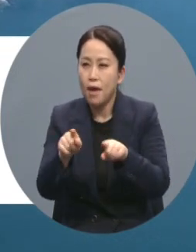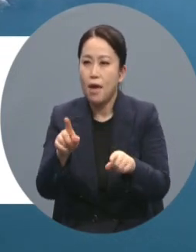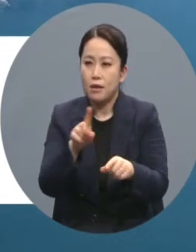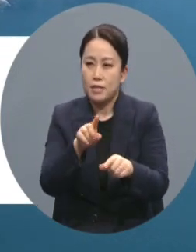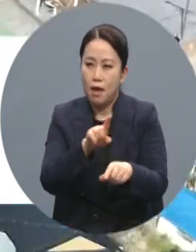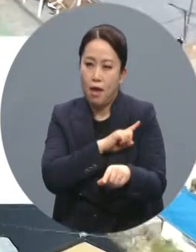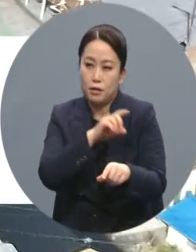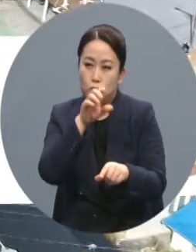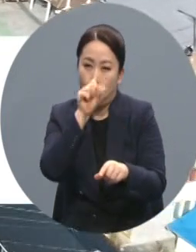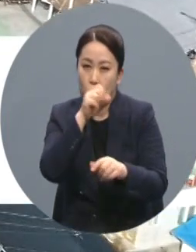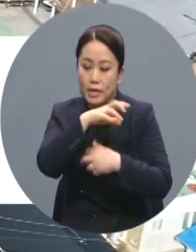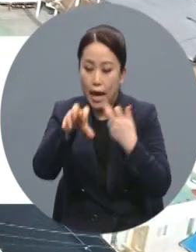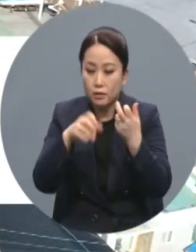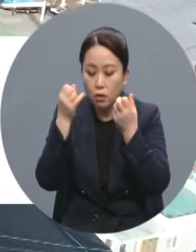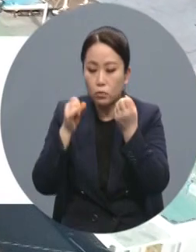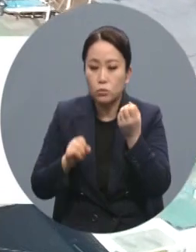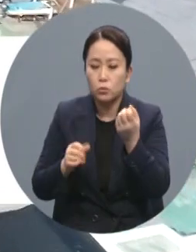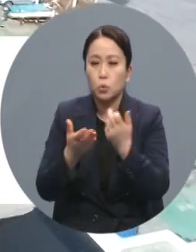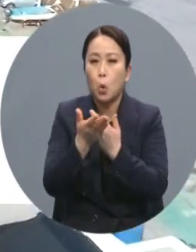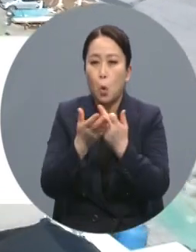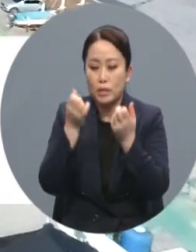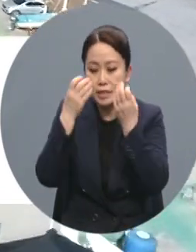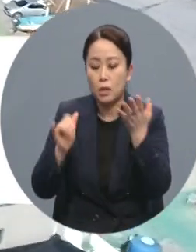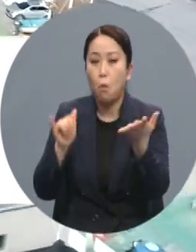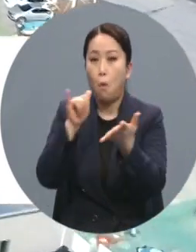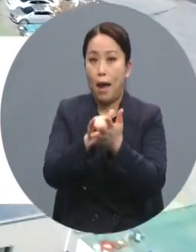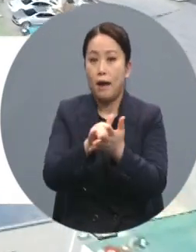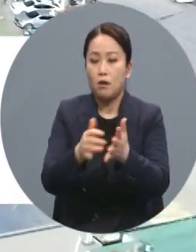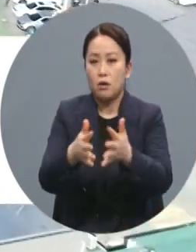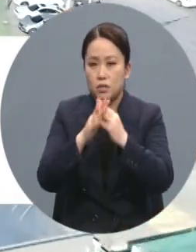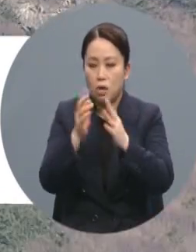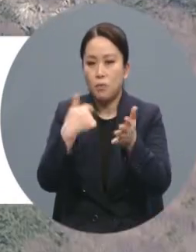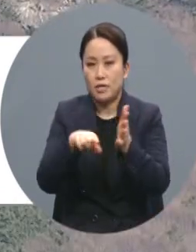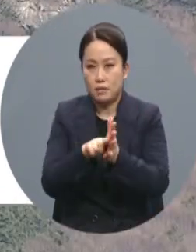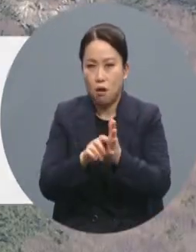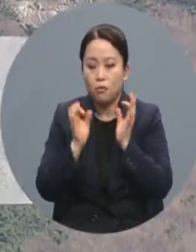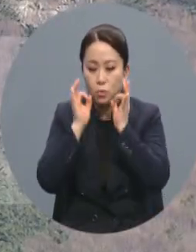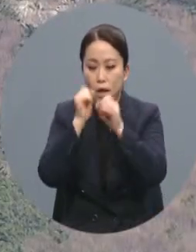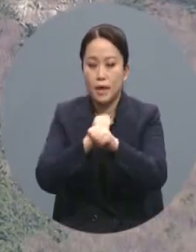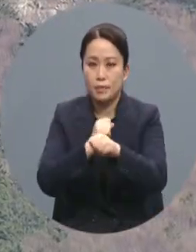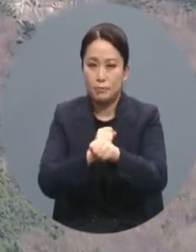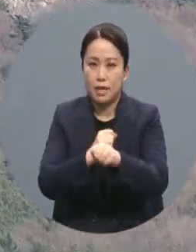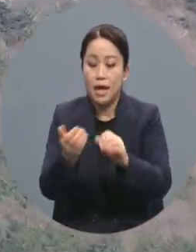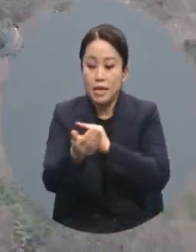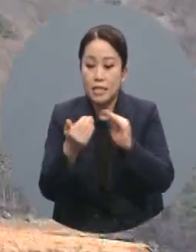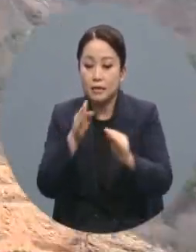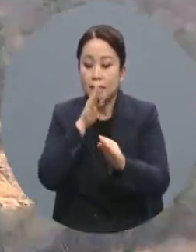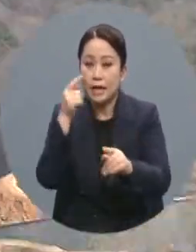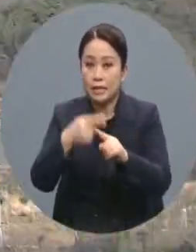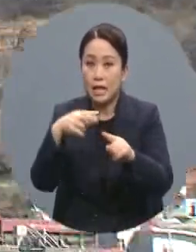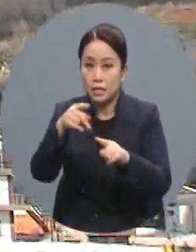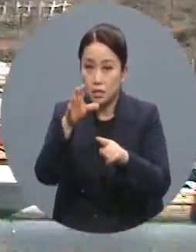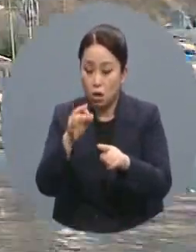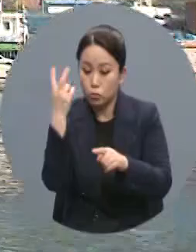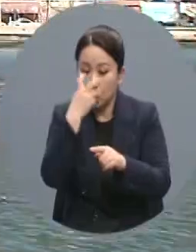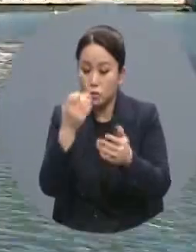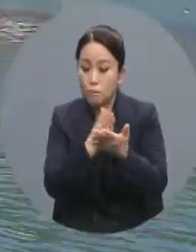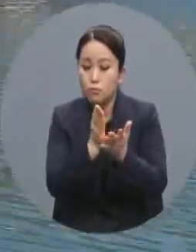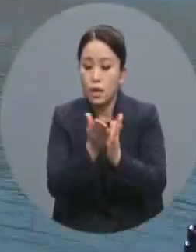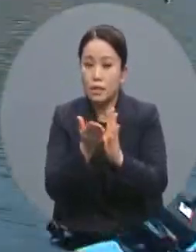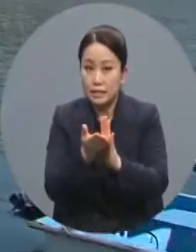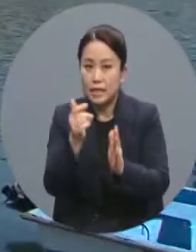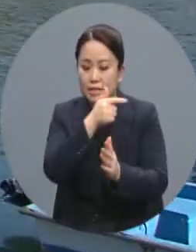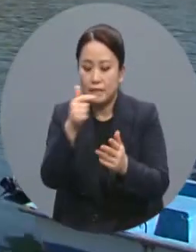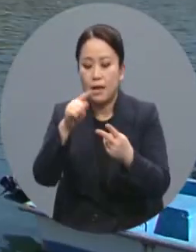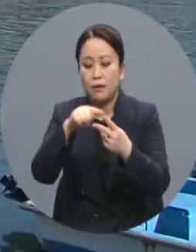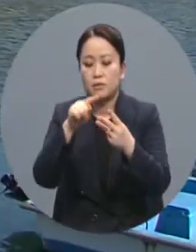가덕도 신공항 건설 방안이 도출될 수 있도록 적극 추진해 나가도록 하겠습니다. 사전 타당성 조사 분야는 크게 세